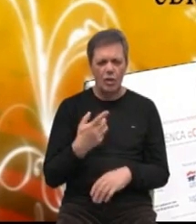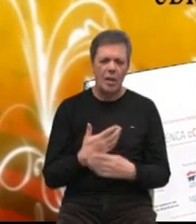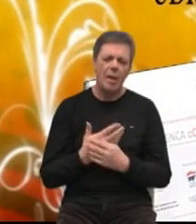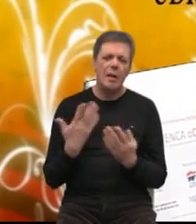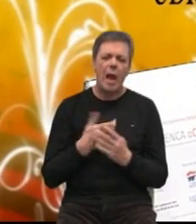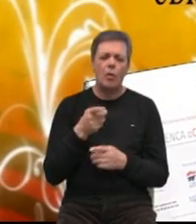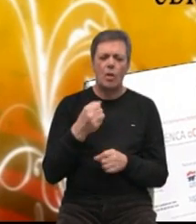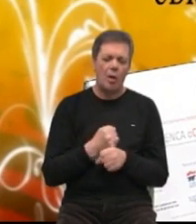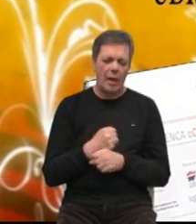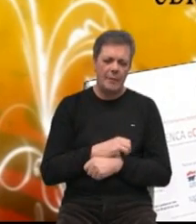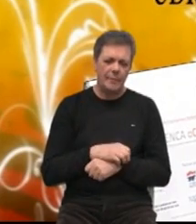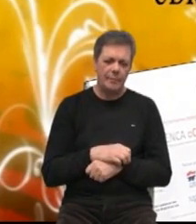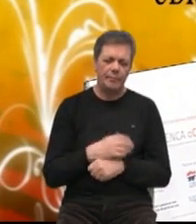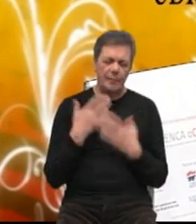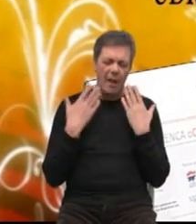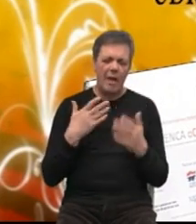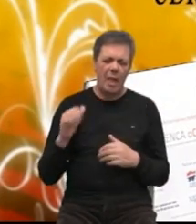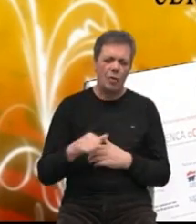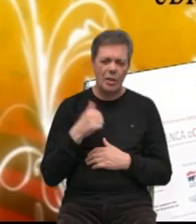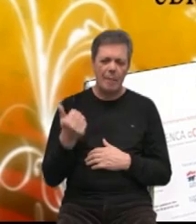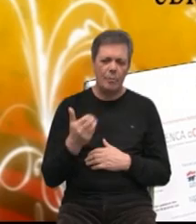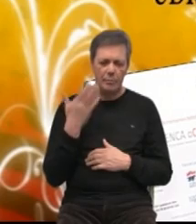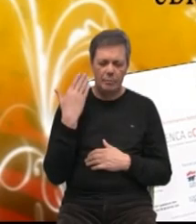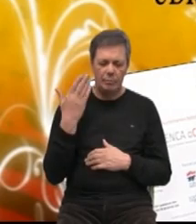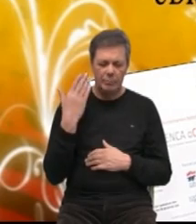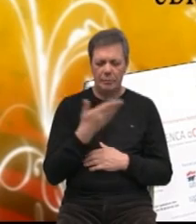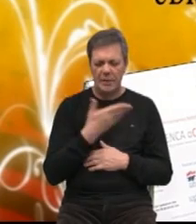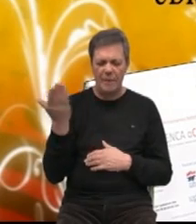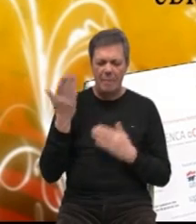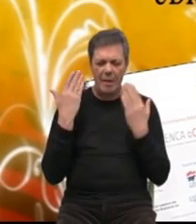kako se to radi. Hvala vam još jedan put. Poštovanje